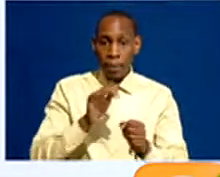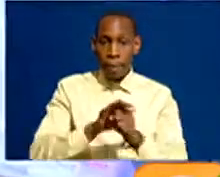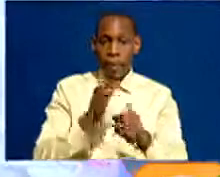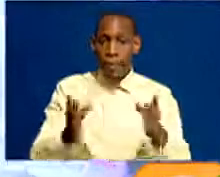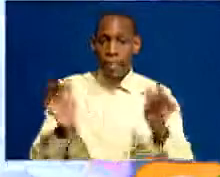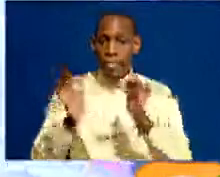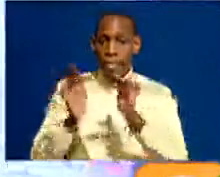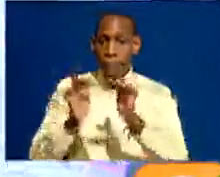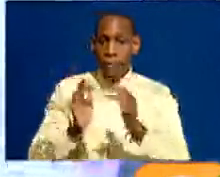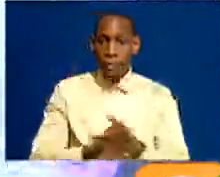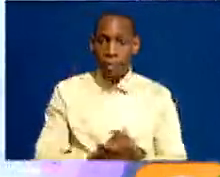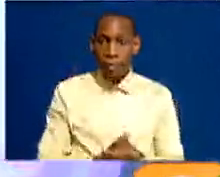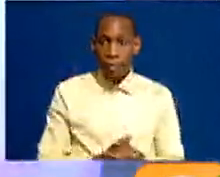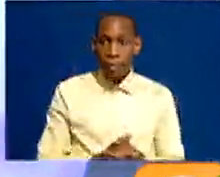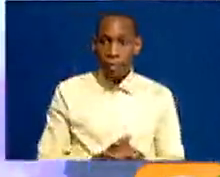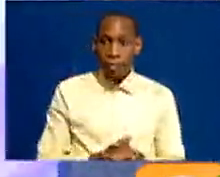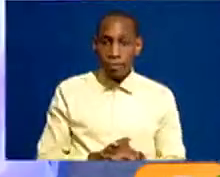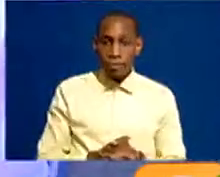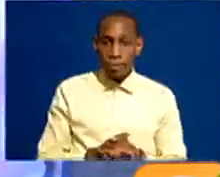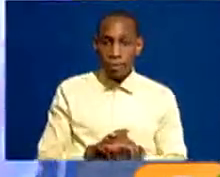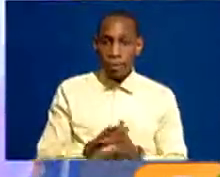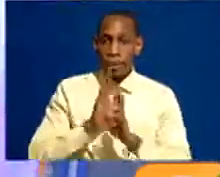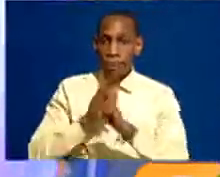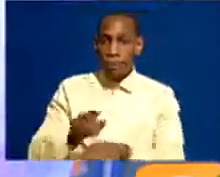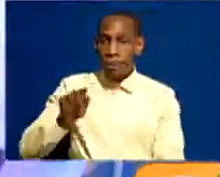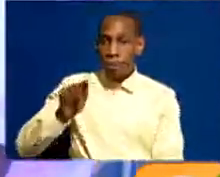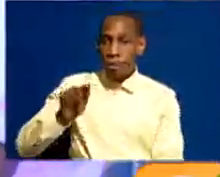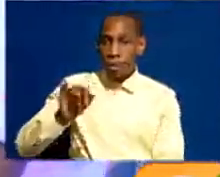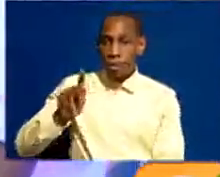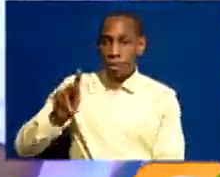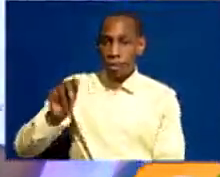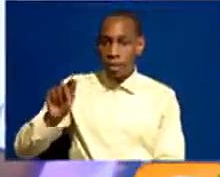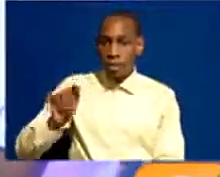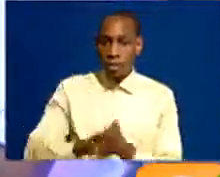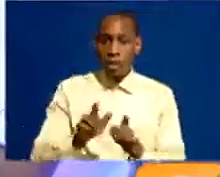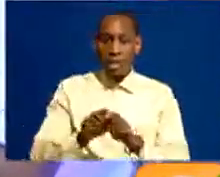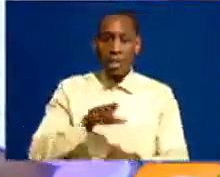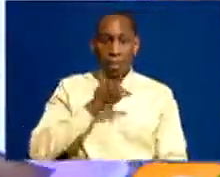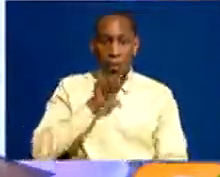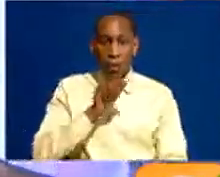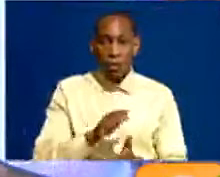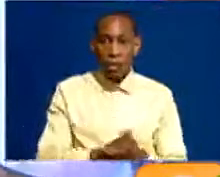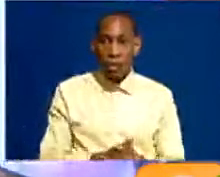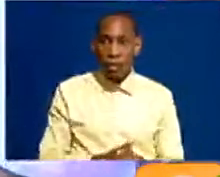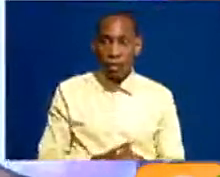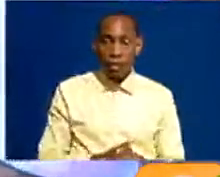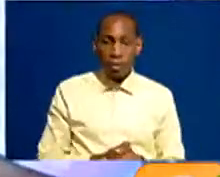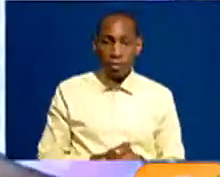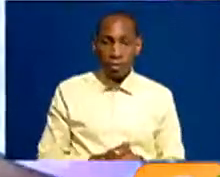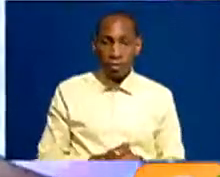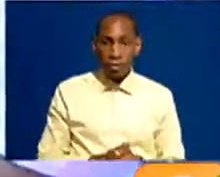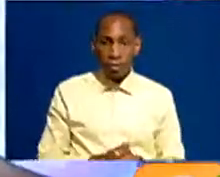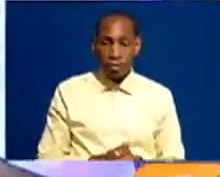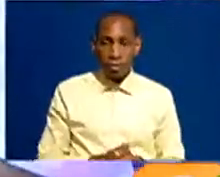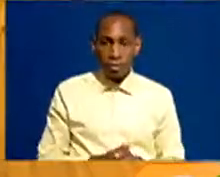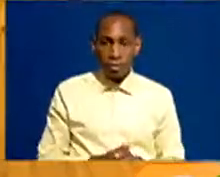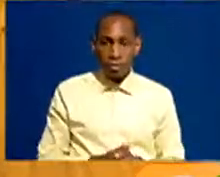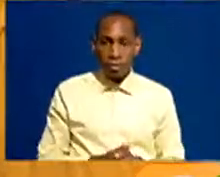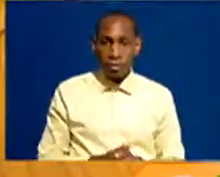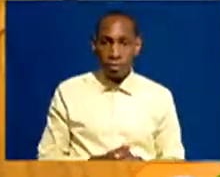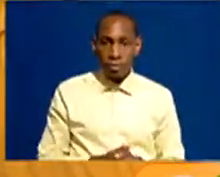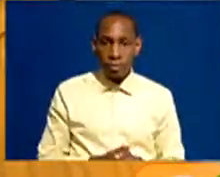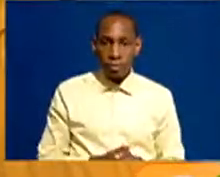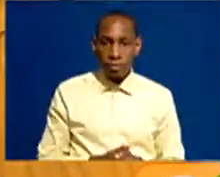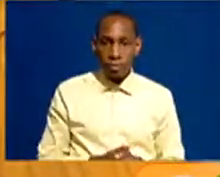mtandao. Ukifika TikTok wewe unaingia TikTok. Ukifika watu wengi wako kwenye Twitter wewe unaenda huko. Ujumbe unafikia watu wengi sana kupitia mitandao.